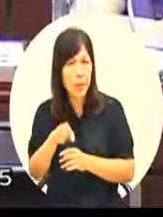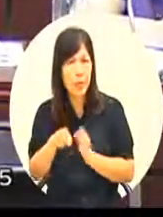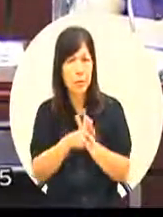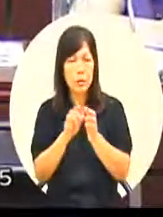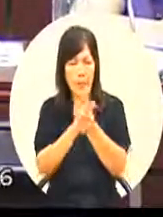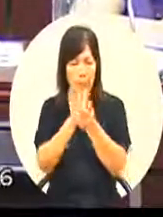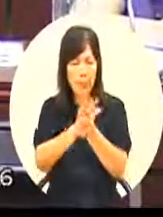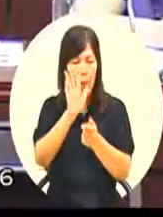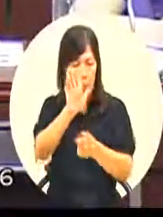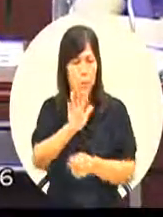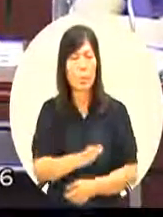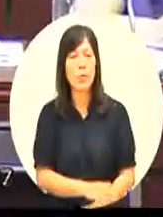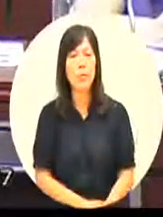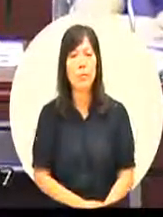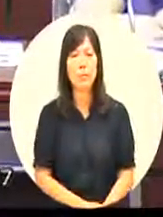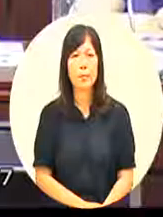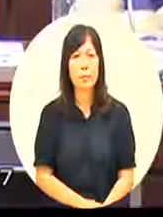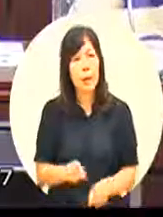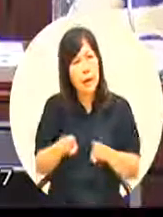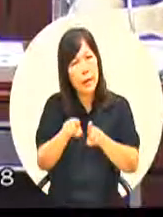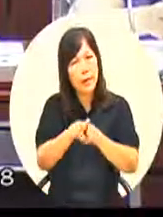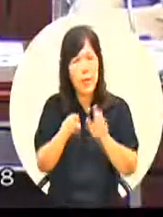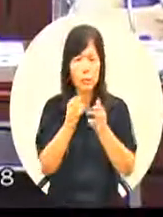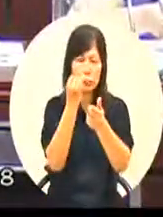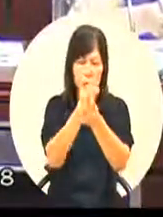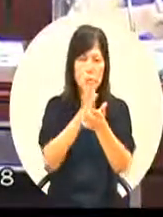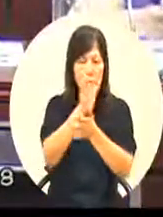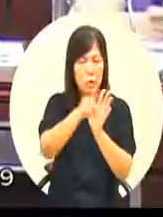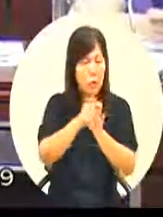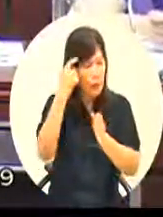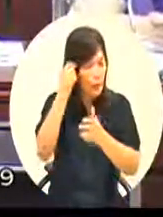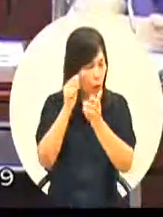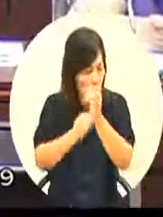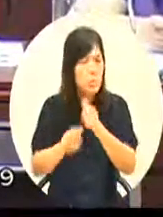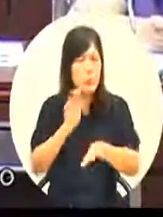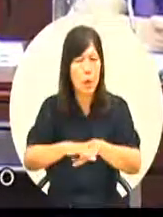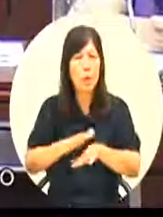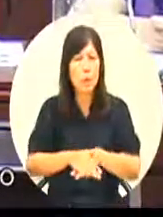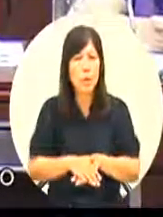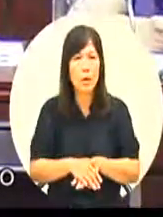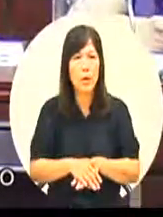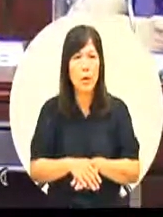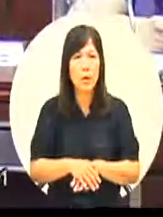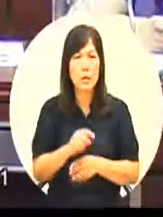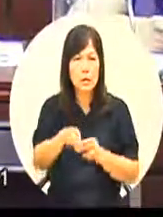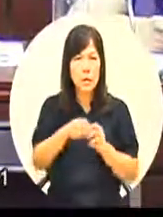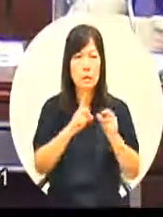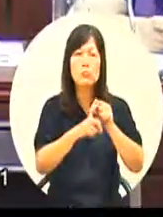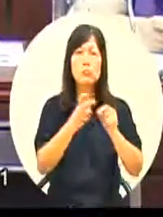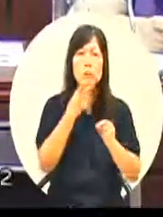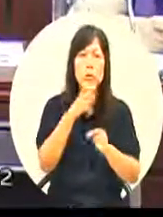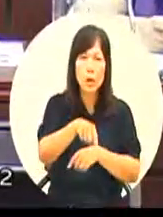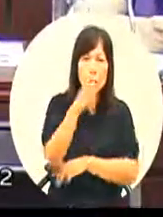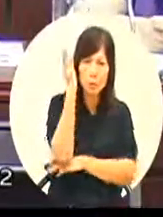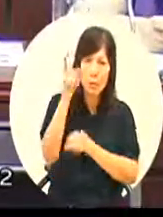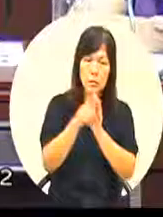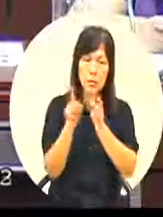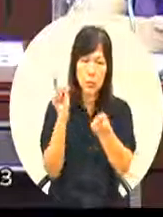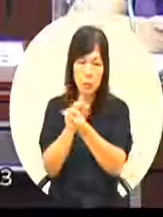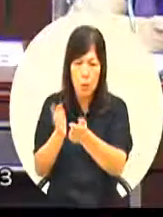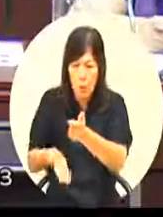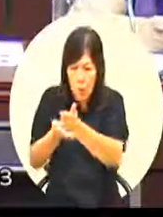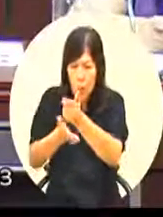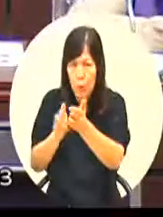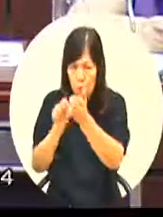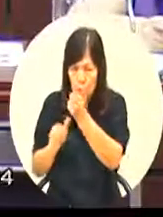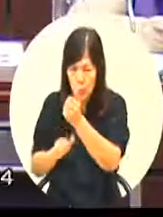到很大的帮助，可能一般婚后也很敢生小孩哦。我们觉得说这个是中央有这个政策，是认为对鼓励生育率